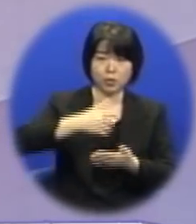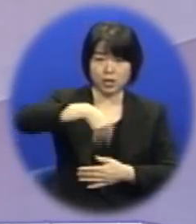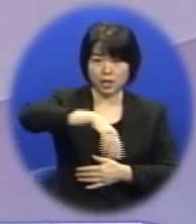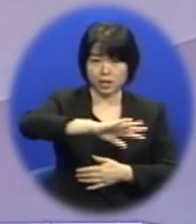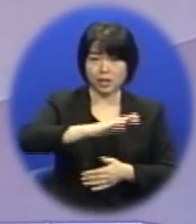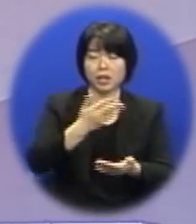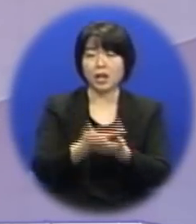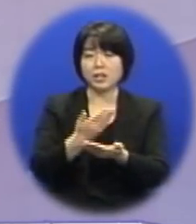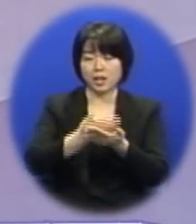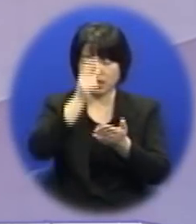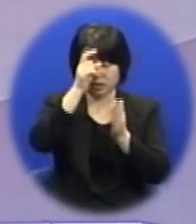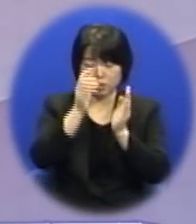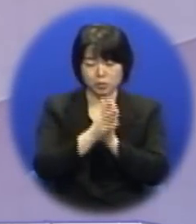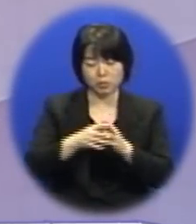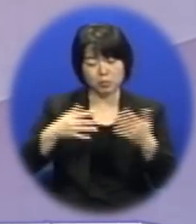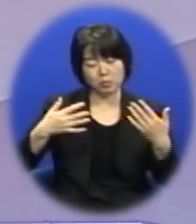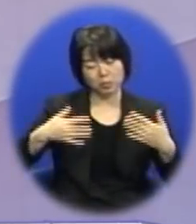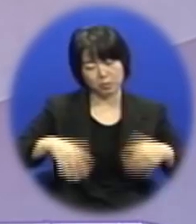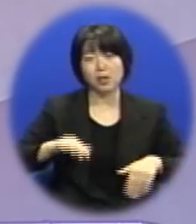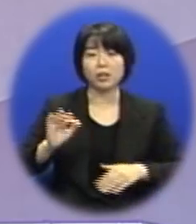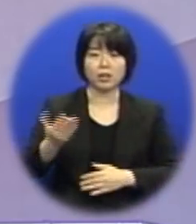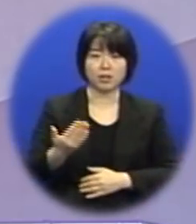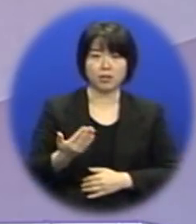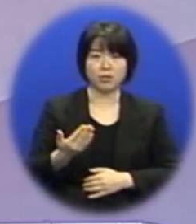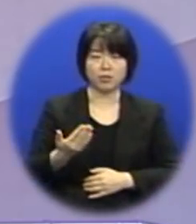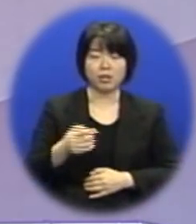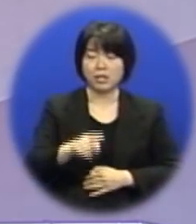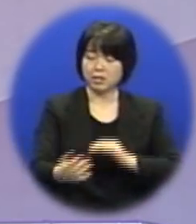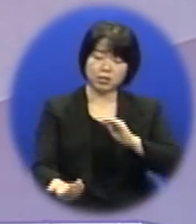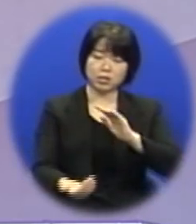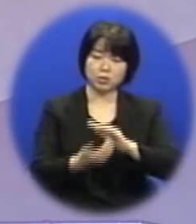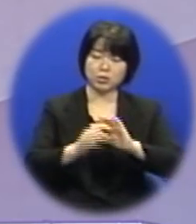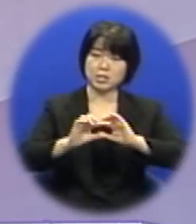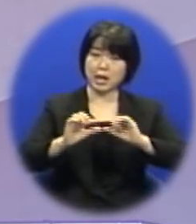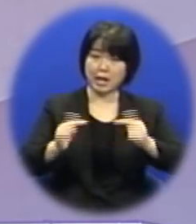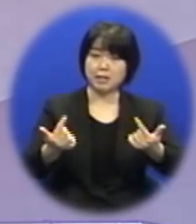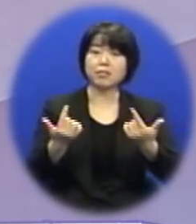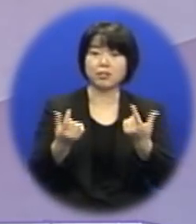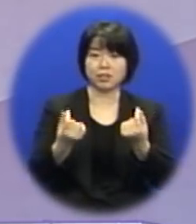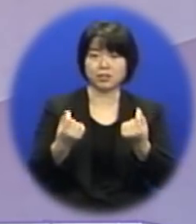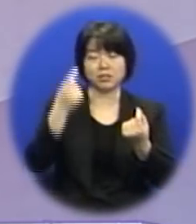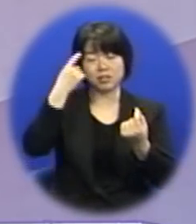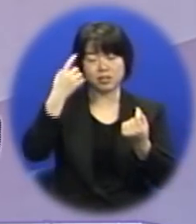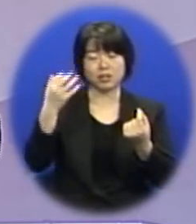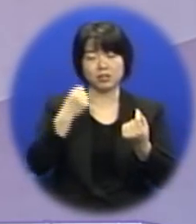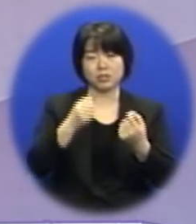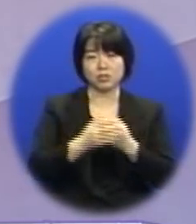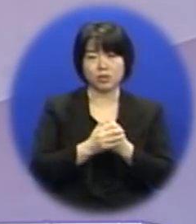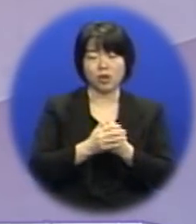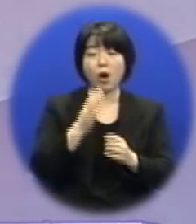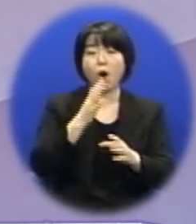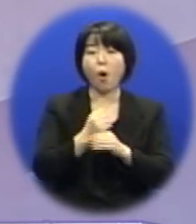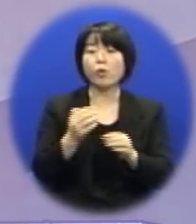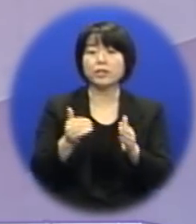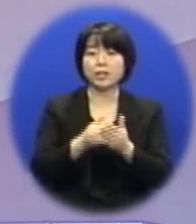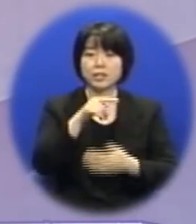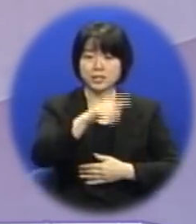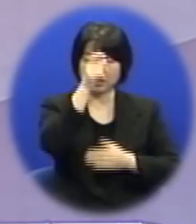맥이 빠지게 돼요. 이건 뭐 이루어지지 않을 것 같거든요. 언제까지 그 기도해야